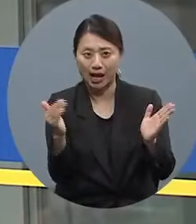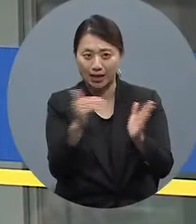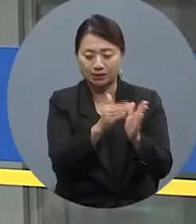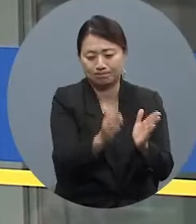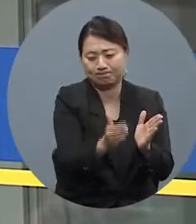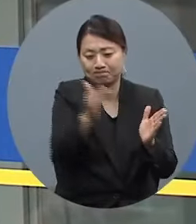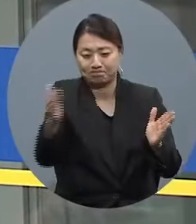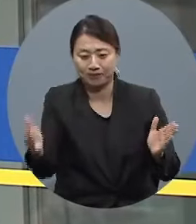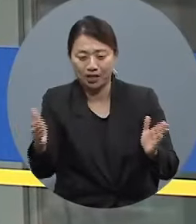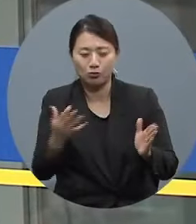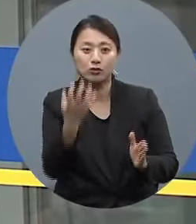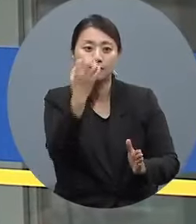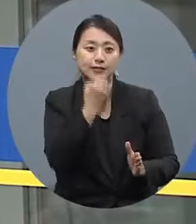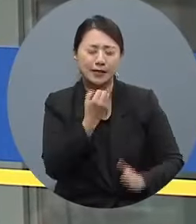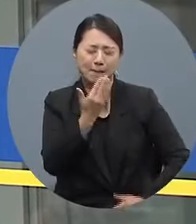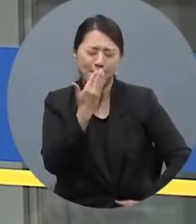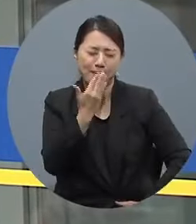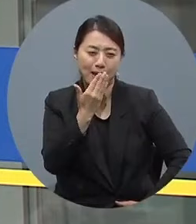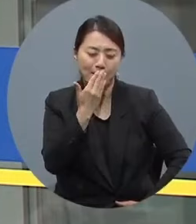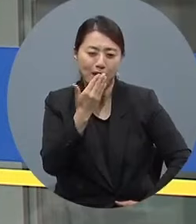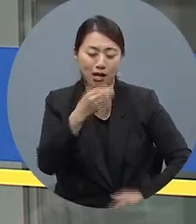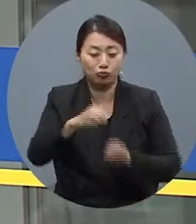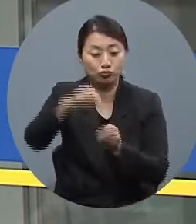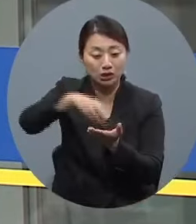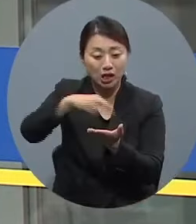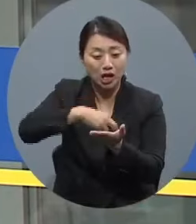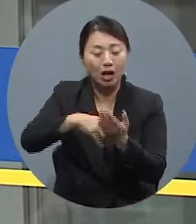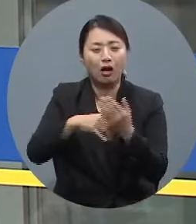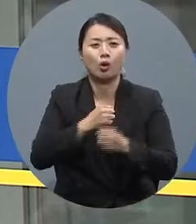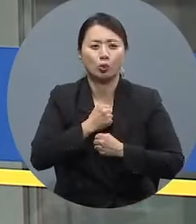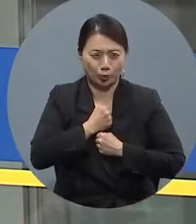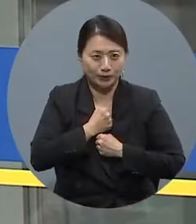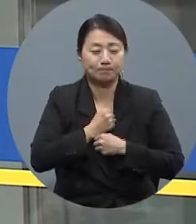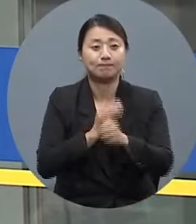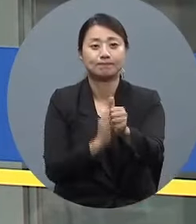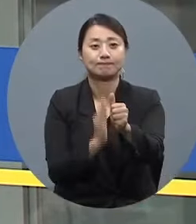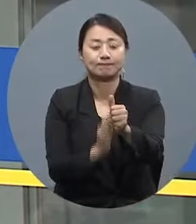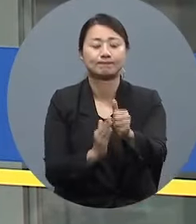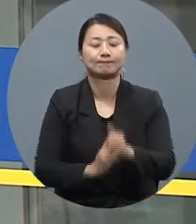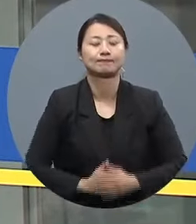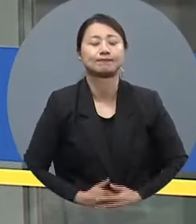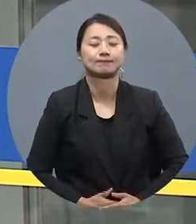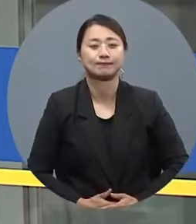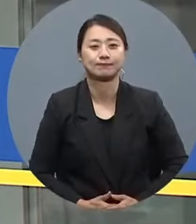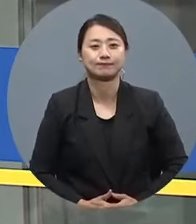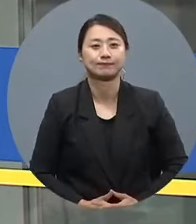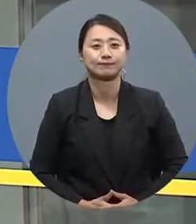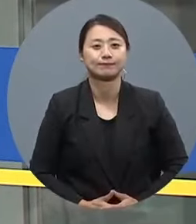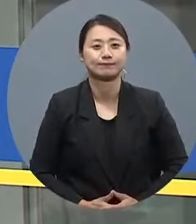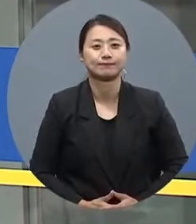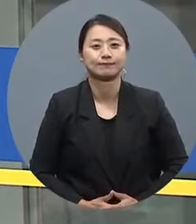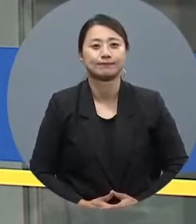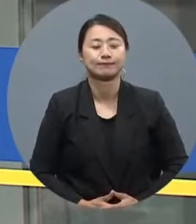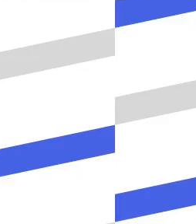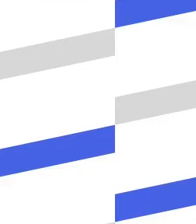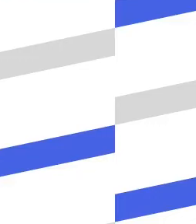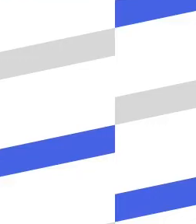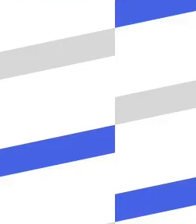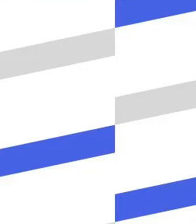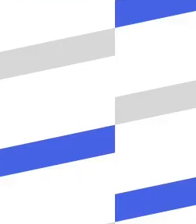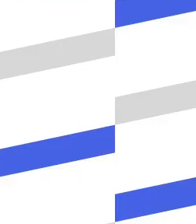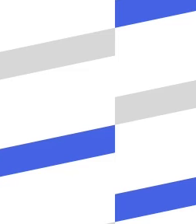연장하고 고수익을 올릴 수 있다는 각종 스팸 문자를 주의해야 한다고 당부했습니다. MBC 뉴스 최지우입니다.